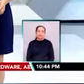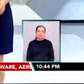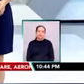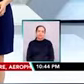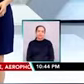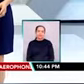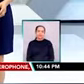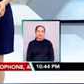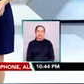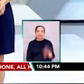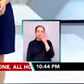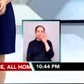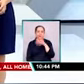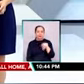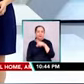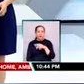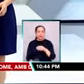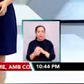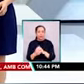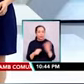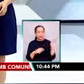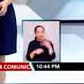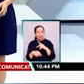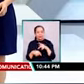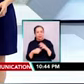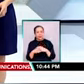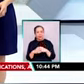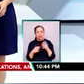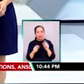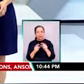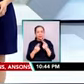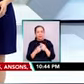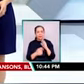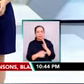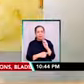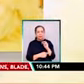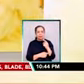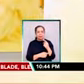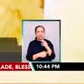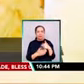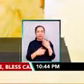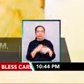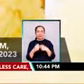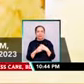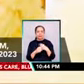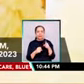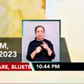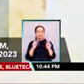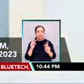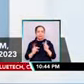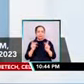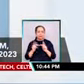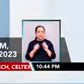Sa mga Pinoy agas eh, babalik sa Pilipinas ang GOT7 member na si Bambam next year. Isa siya sa mga magpe-perform sa